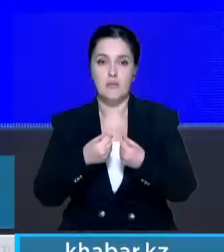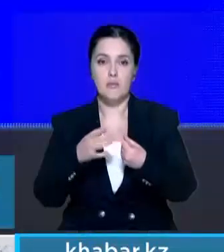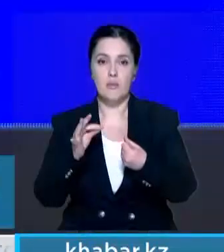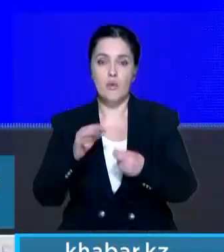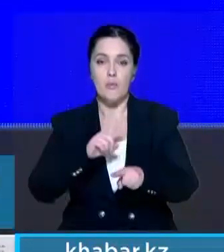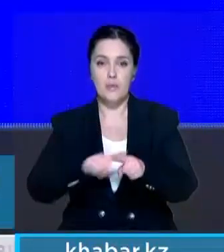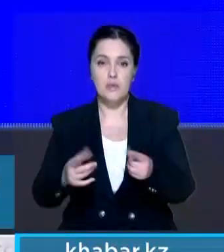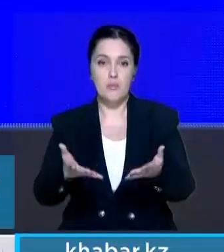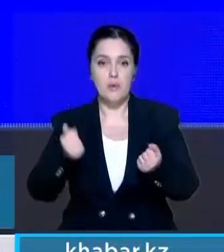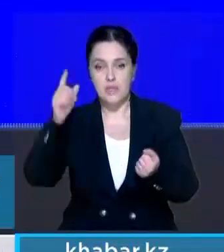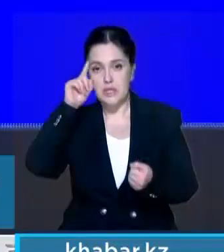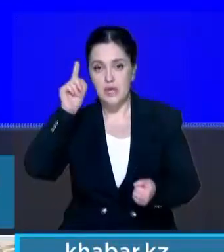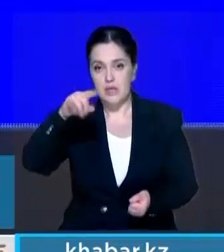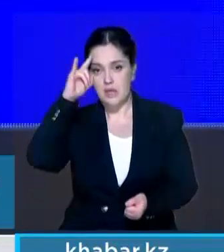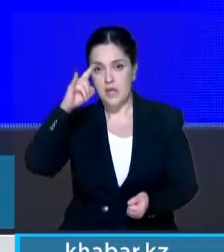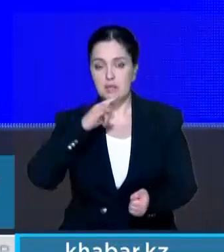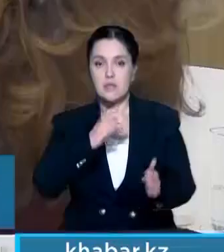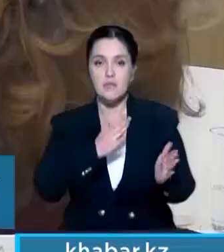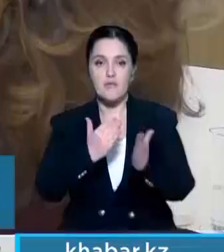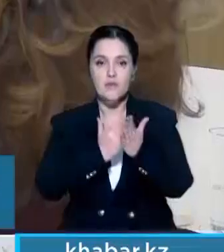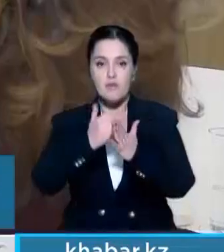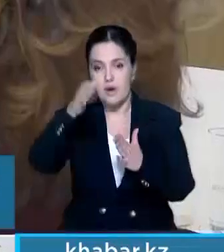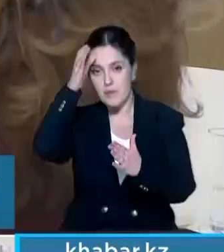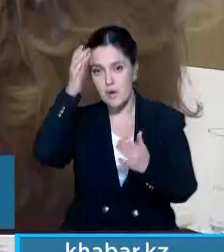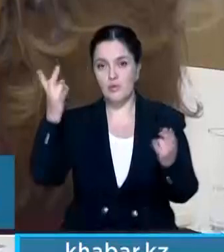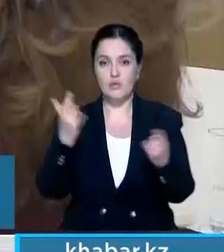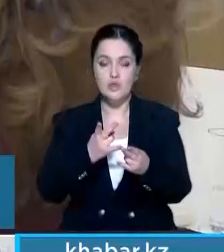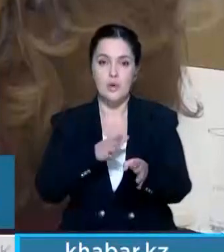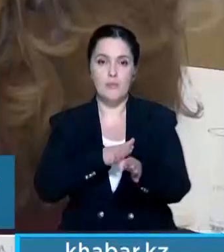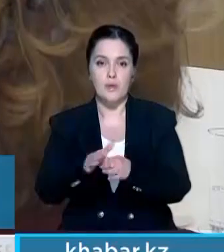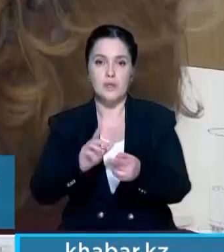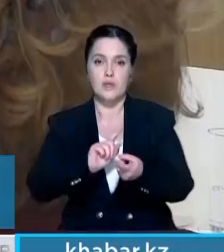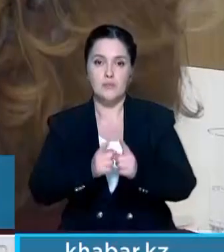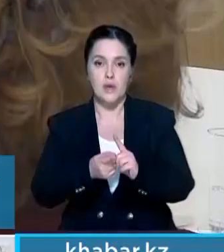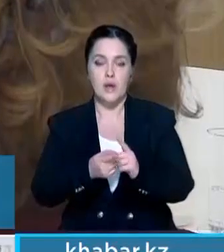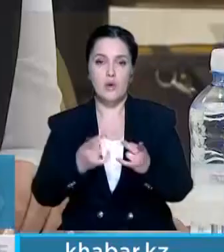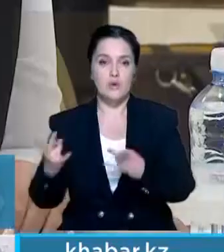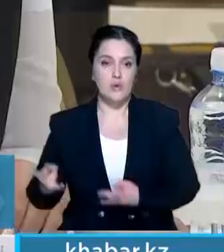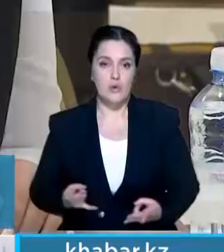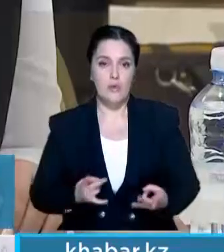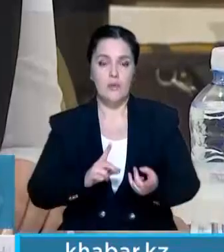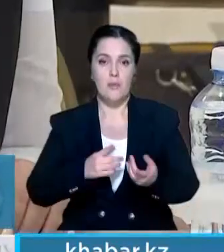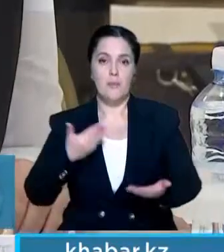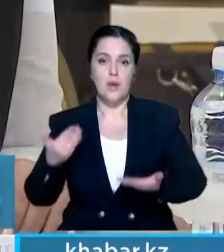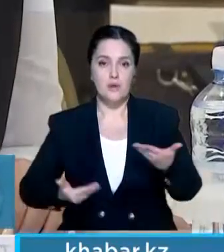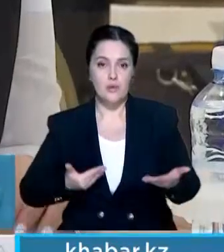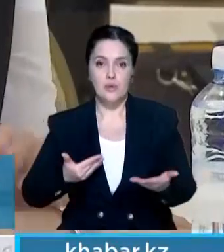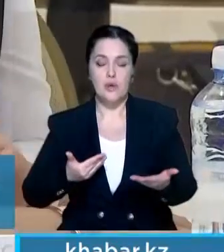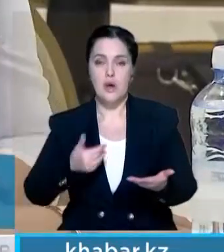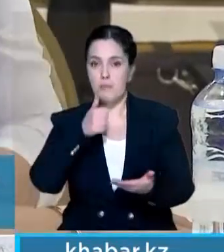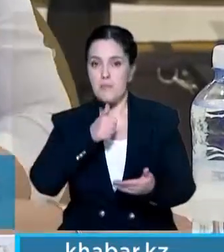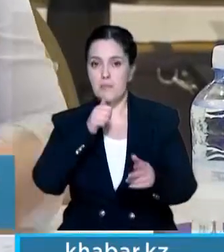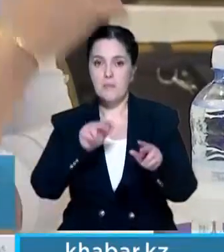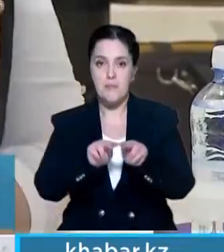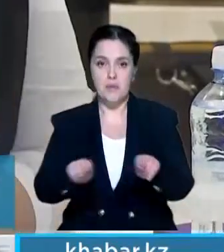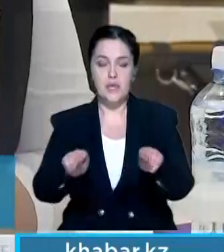площадками по быстрому получению знаний. Казахстанской системе высшего образования нужна полная трансформация. Необходимо менять подходы в методиках преподавания